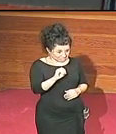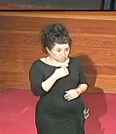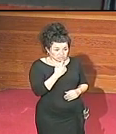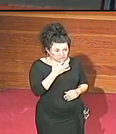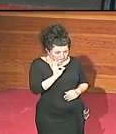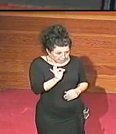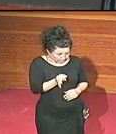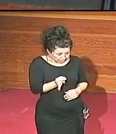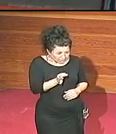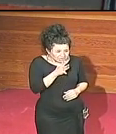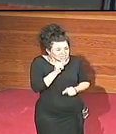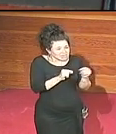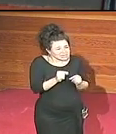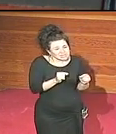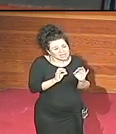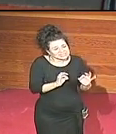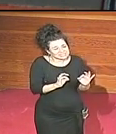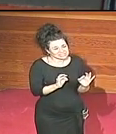ere da, neurri hondi batean,